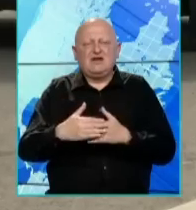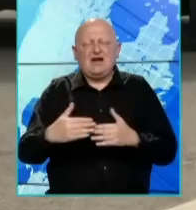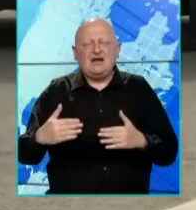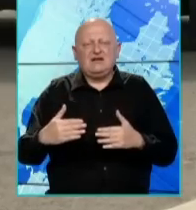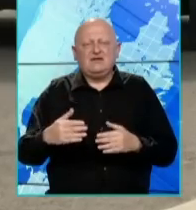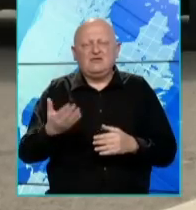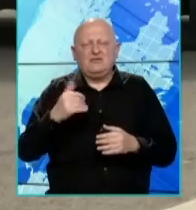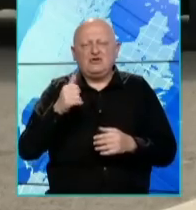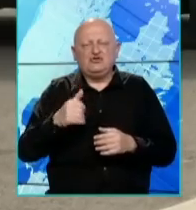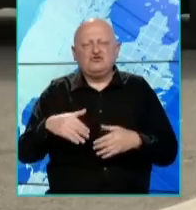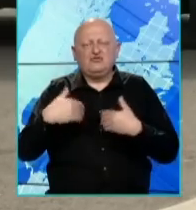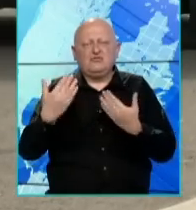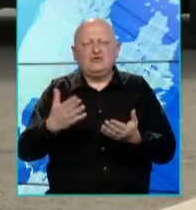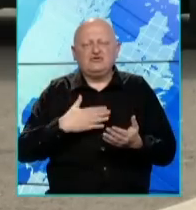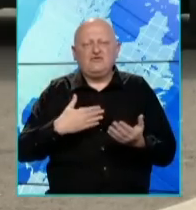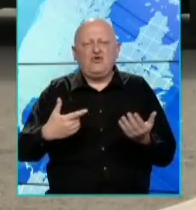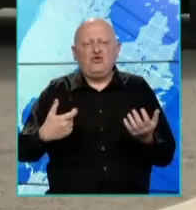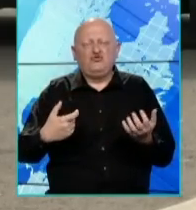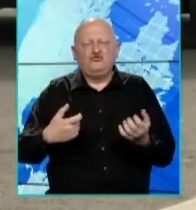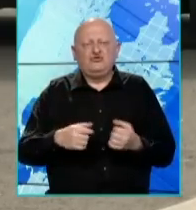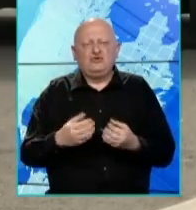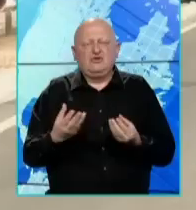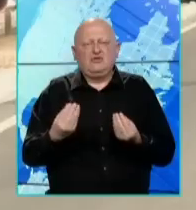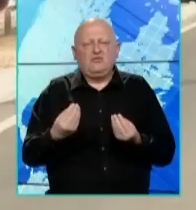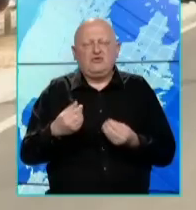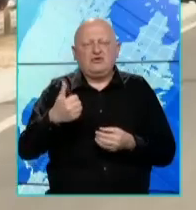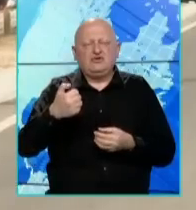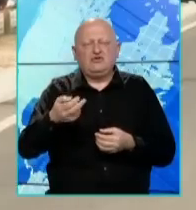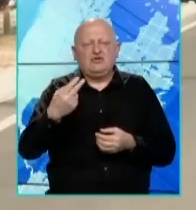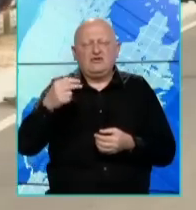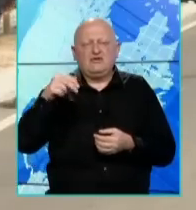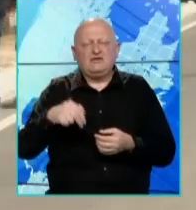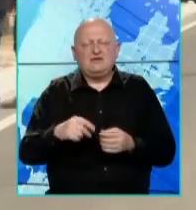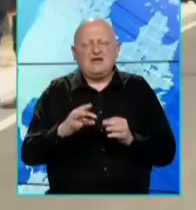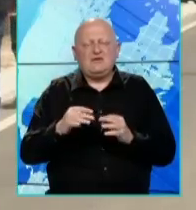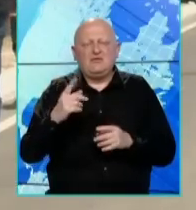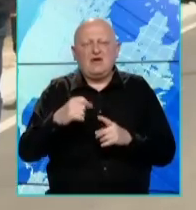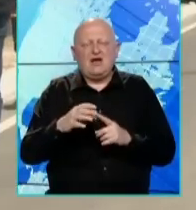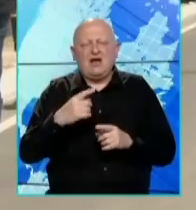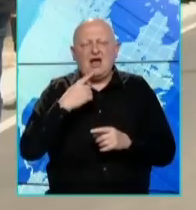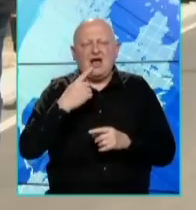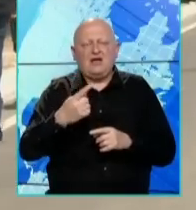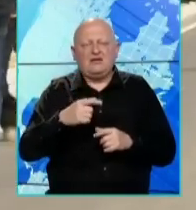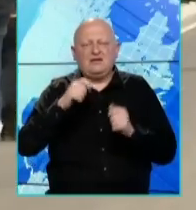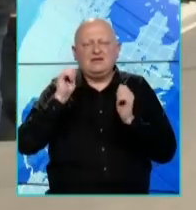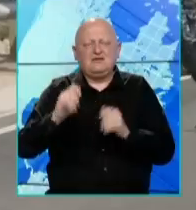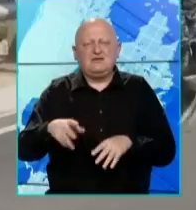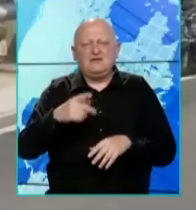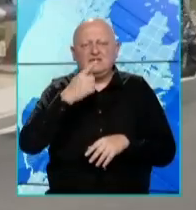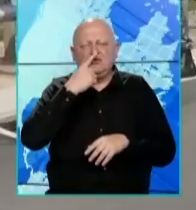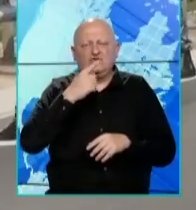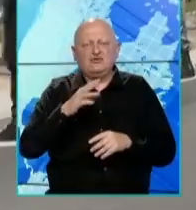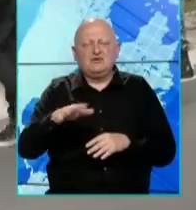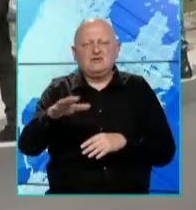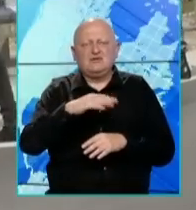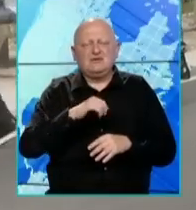garancije prije nego što predaju svoje oružje. Mnogi od 120.000 Armena u Karabahu kažu da su ih napustili Rusija,